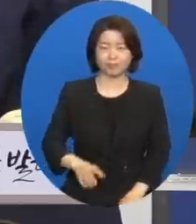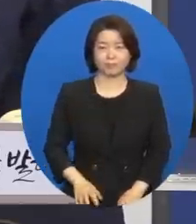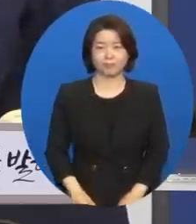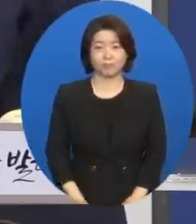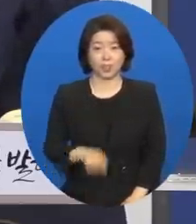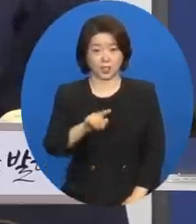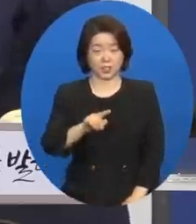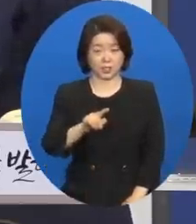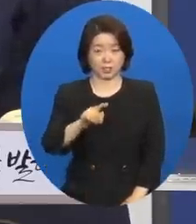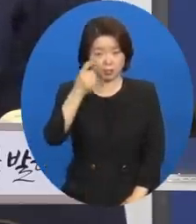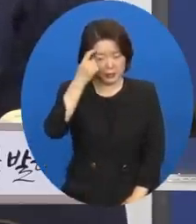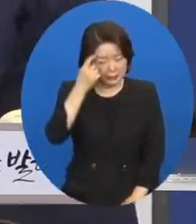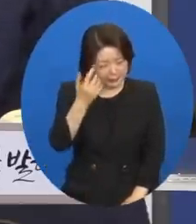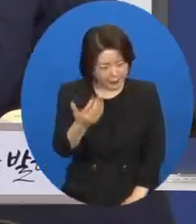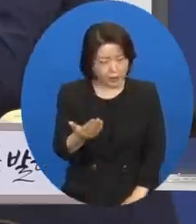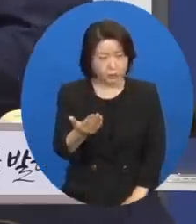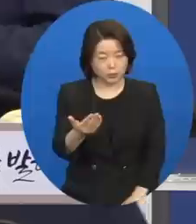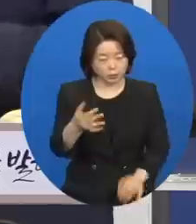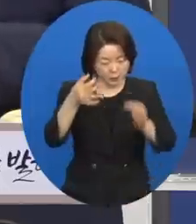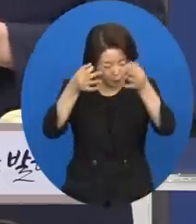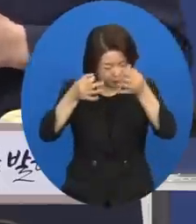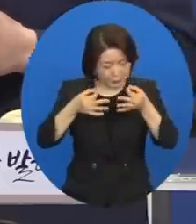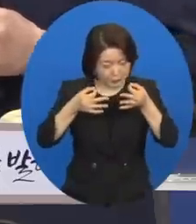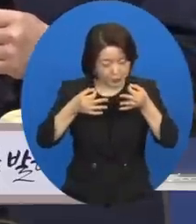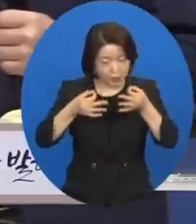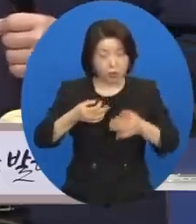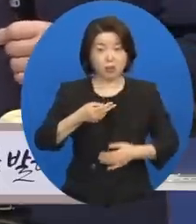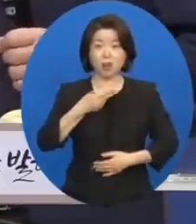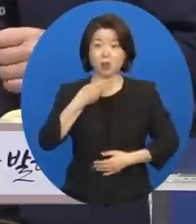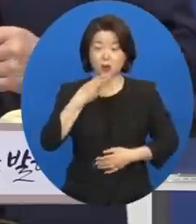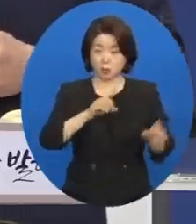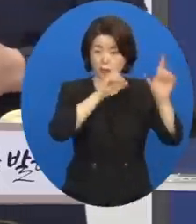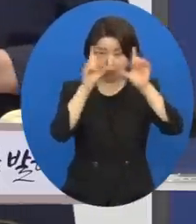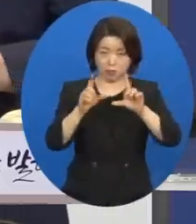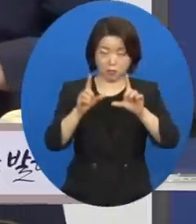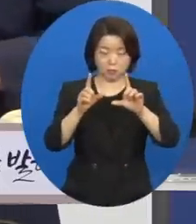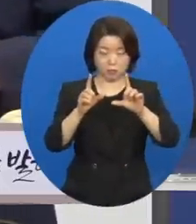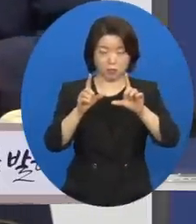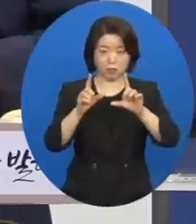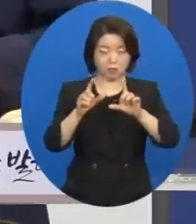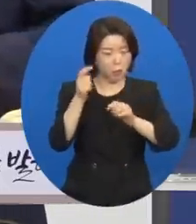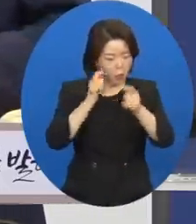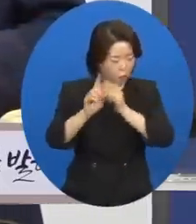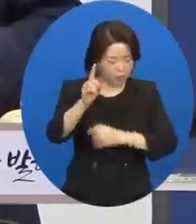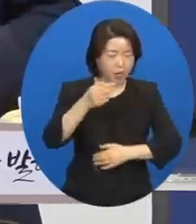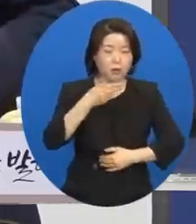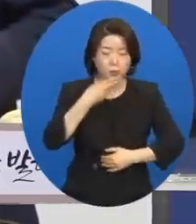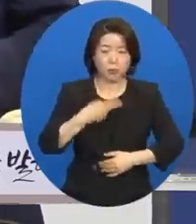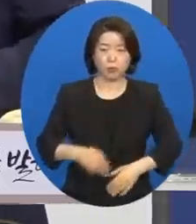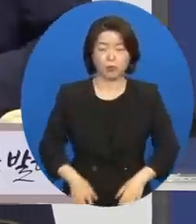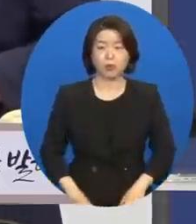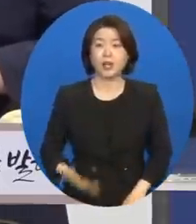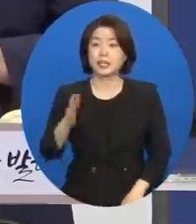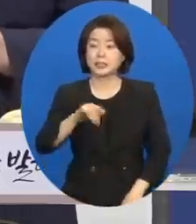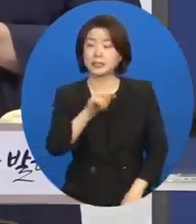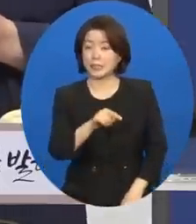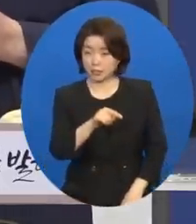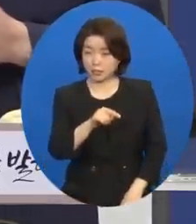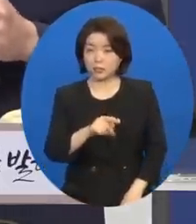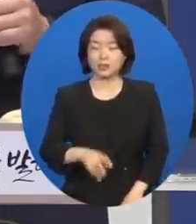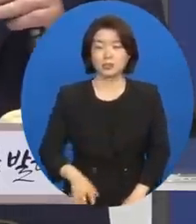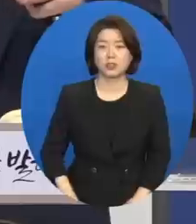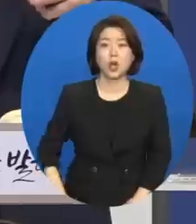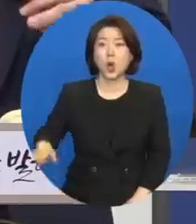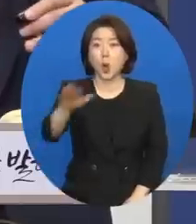이런 질문을 하지 않고 사는 걸 고민 한번 안 해봅니다. 자, 그런데 이건 사실